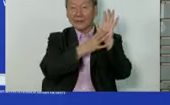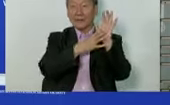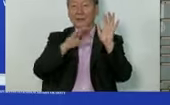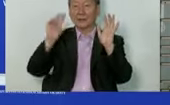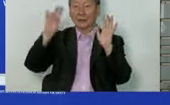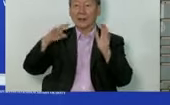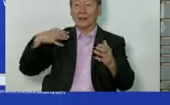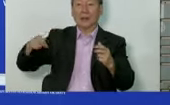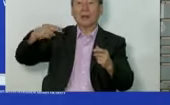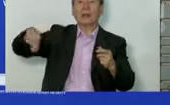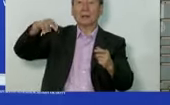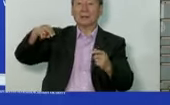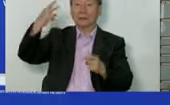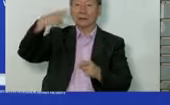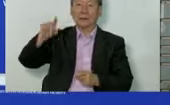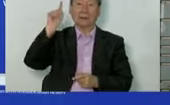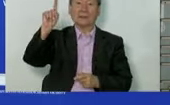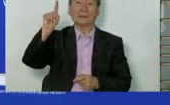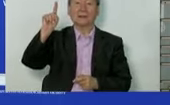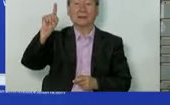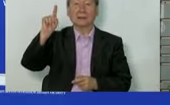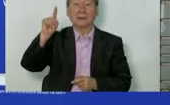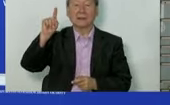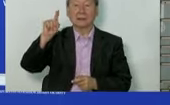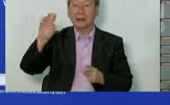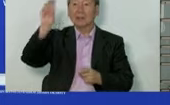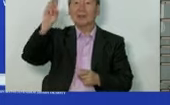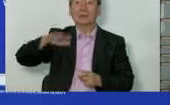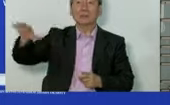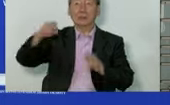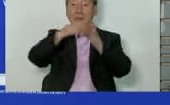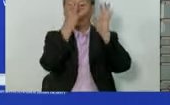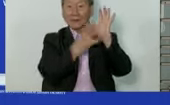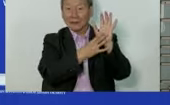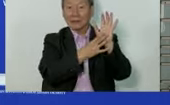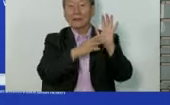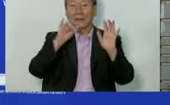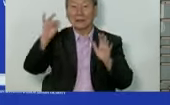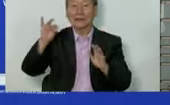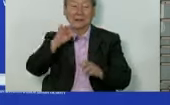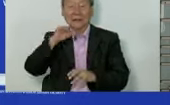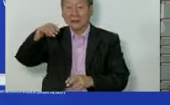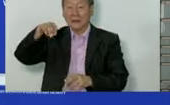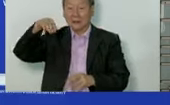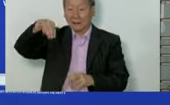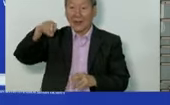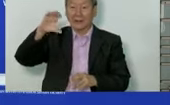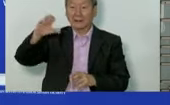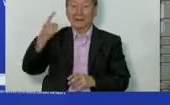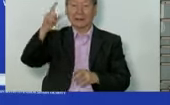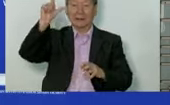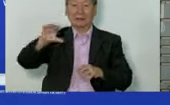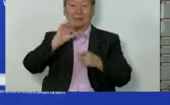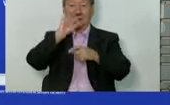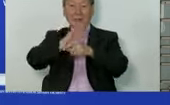9 случаев, в Джалабатской области 21 случай, в Баткенской области 19 случаев и в Таласской области